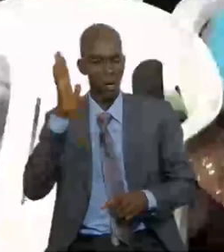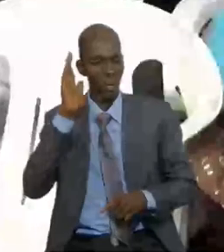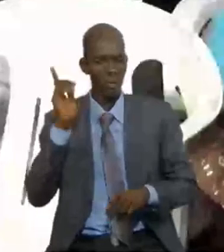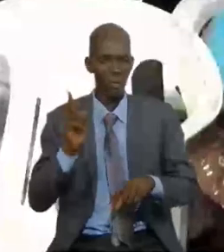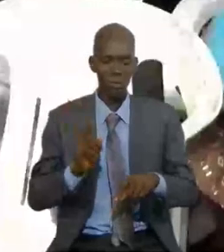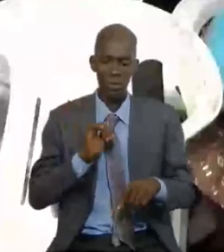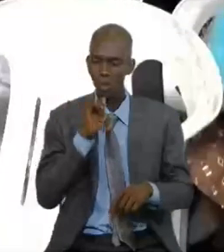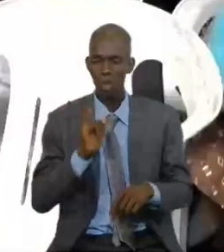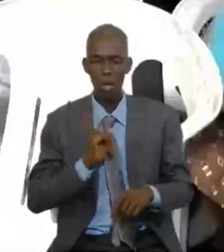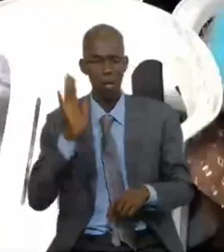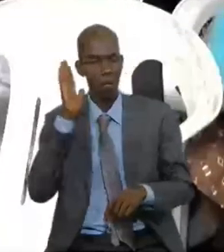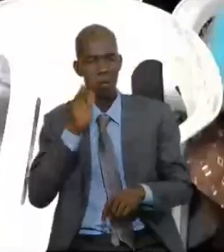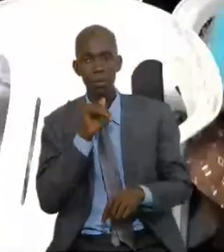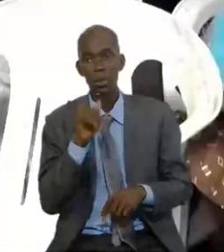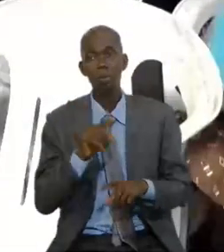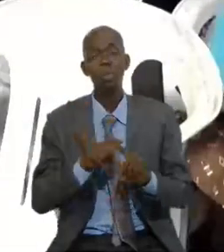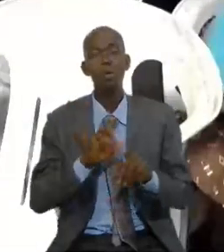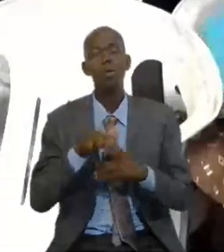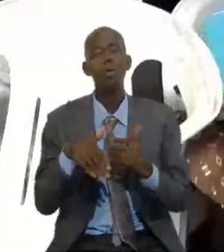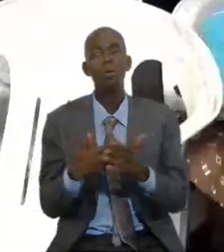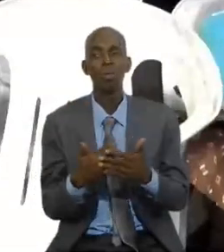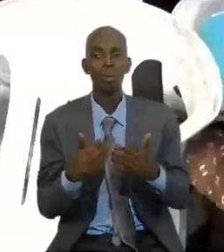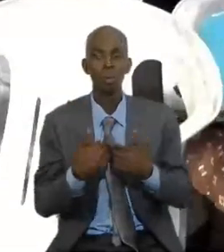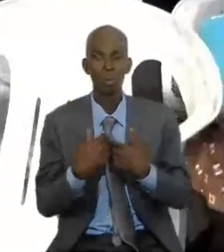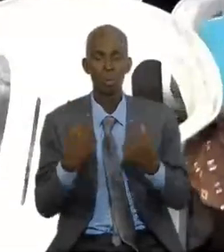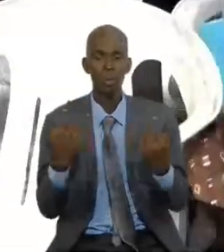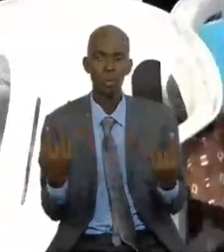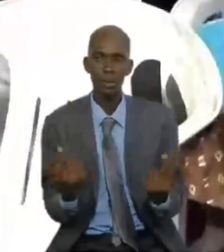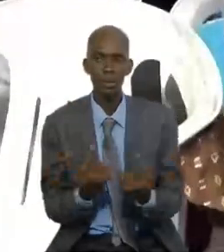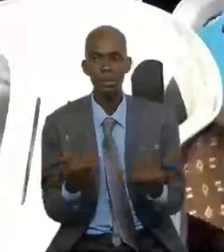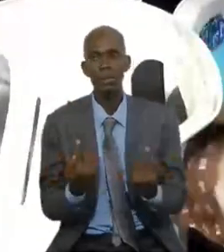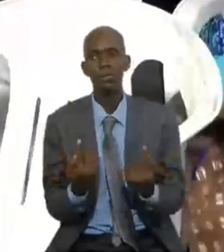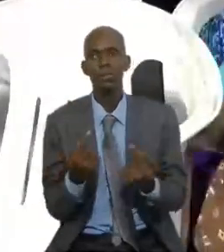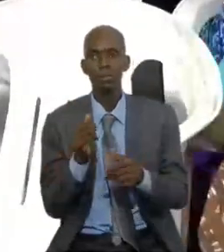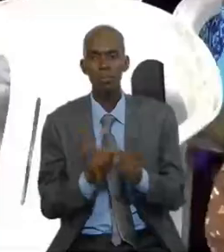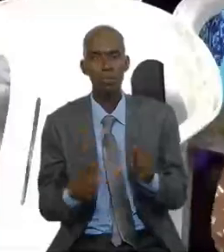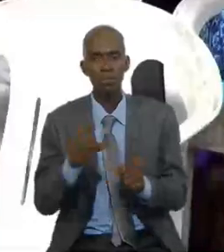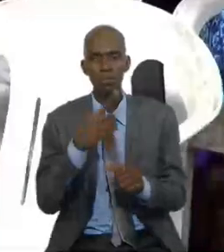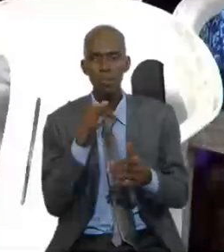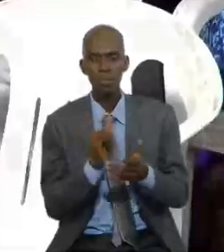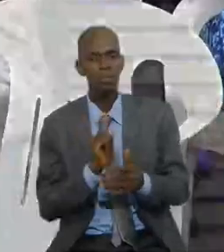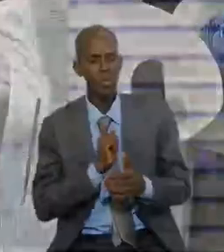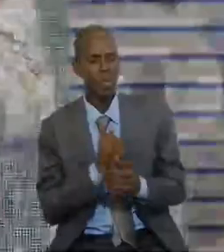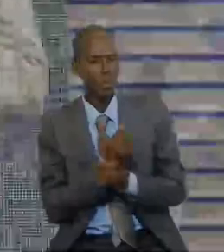tout le monde se fait des premiers je le ferai plus je le ferai plus mais tous au péché